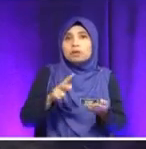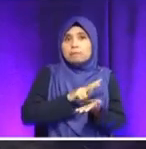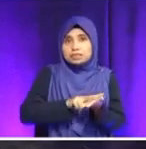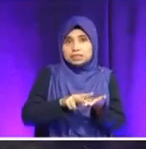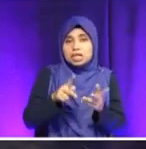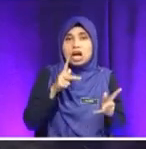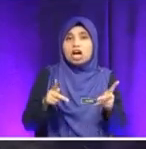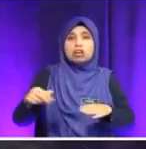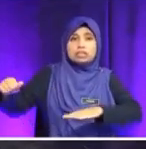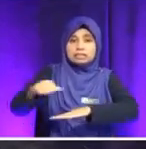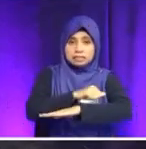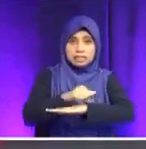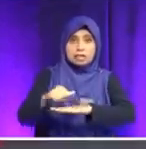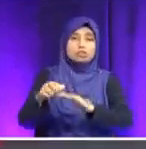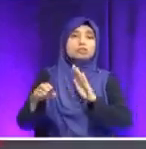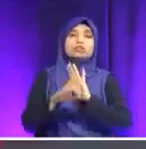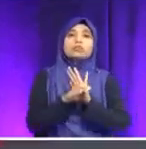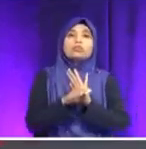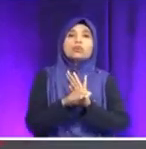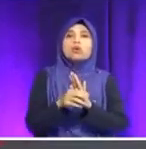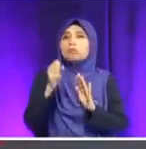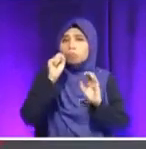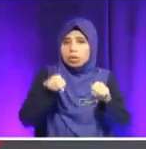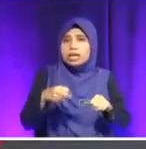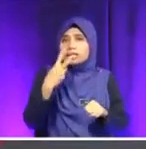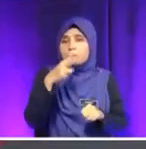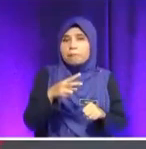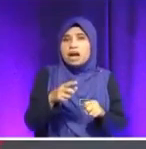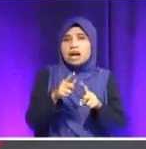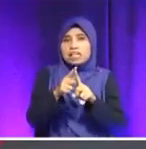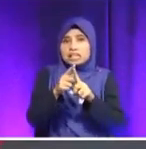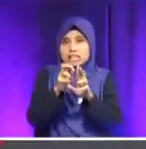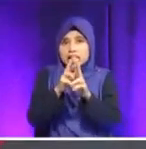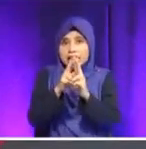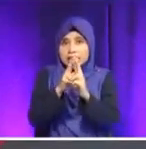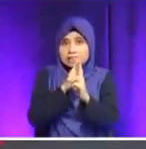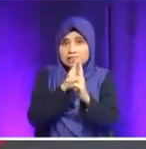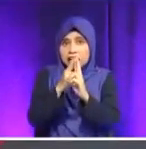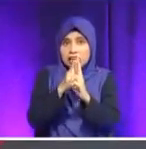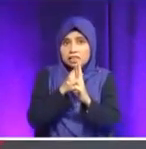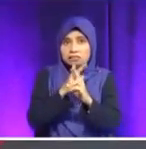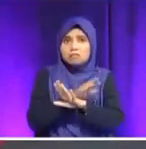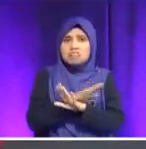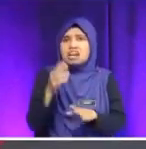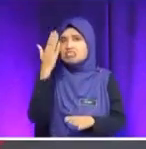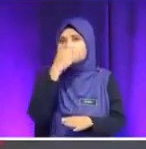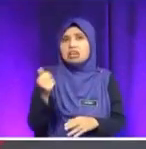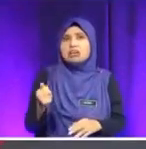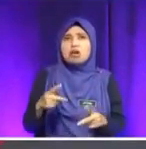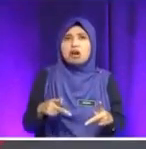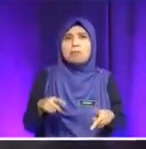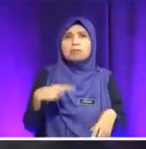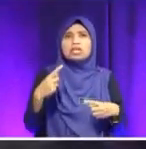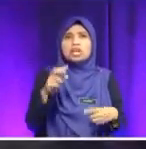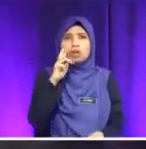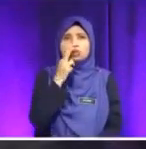tak setrika, nanti contoh macam ni kan. Boleh nampak dekat sini garisan-garisan dia. Jadi tak menariklah kalau Aiman pergi restoran macam mana?